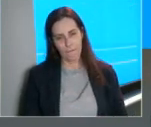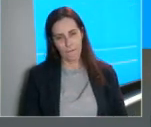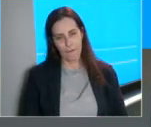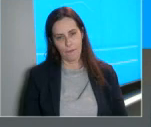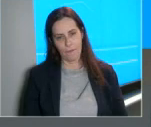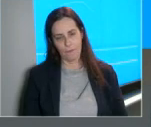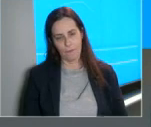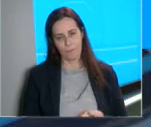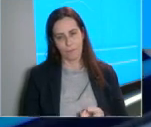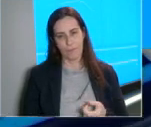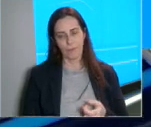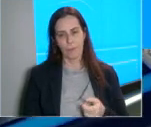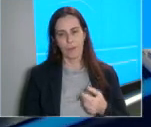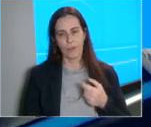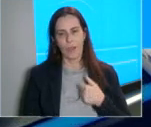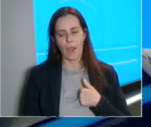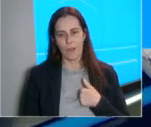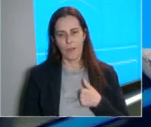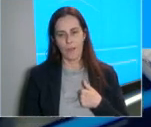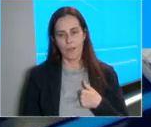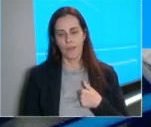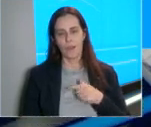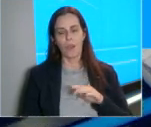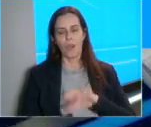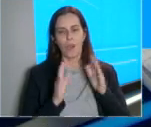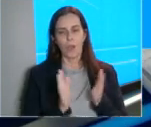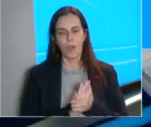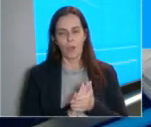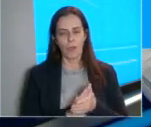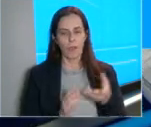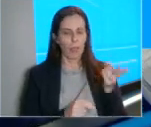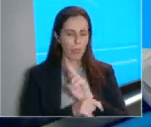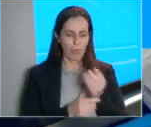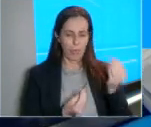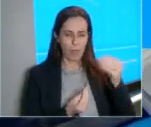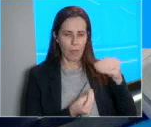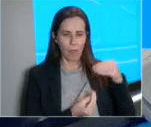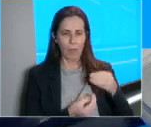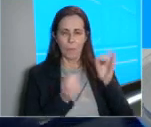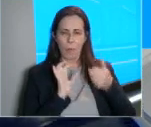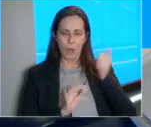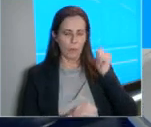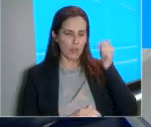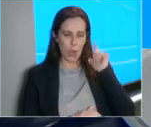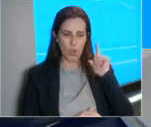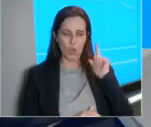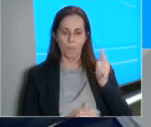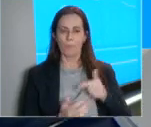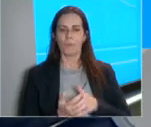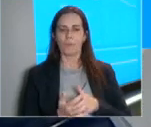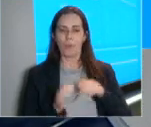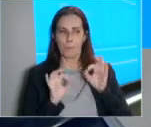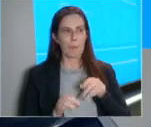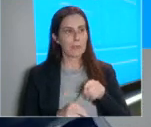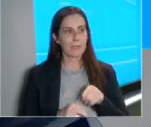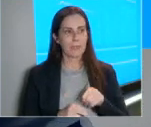את זה, אני מכחיך את זה בכוונה, כדי להראות, כן. כל הספינים האלה, במיוחד אתמול ושלשום, תחת אש,